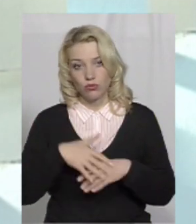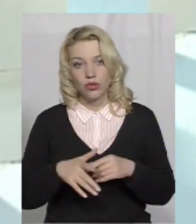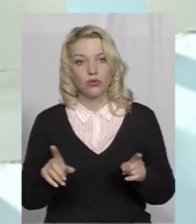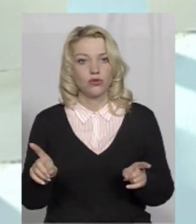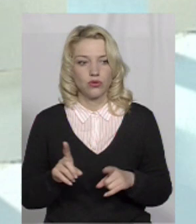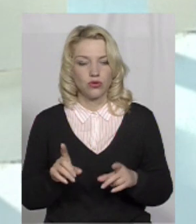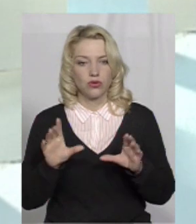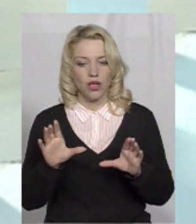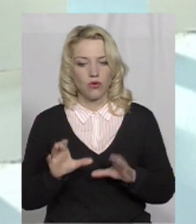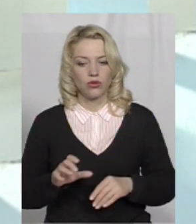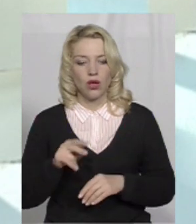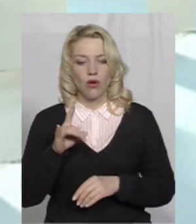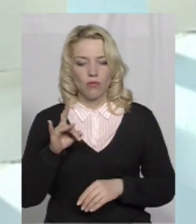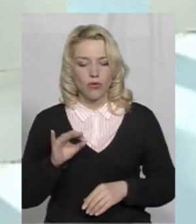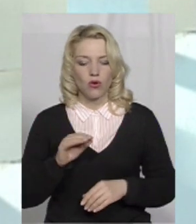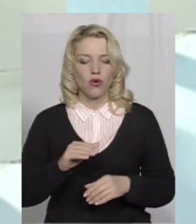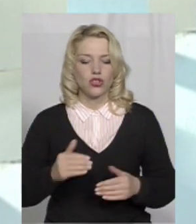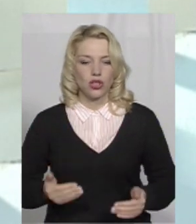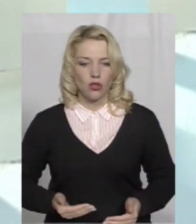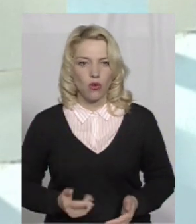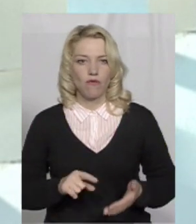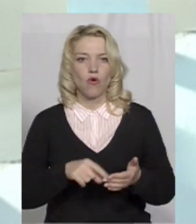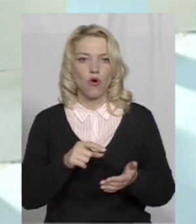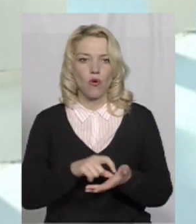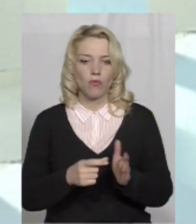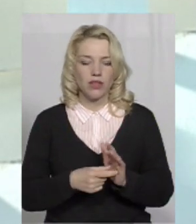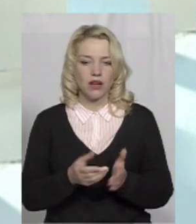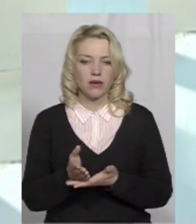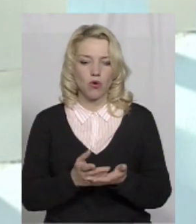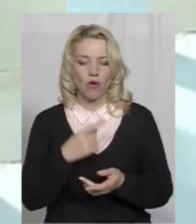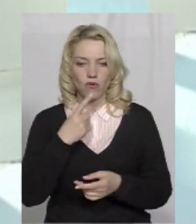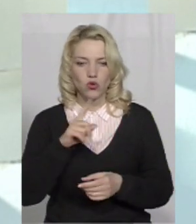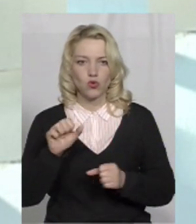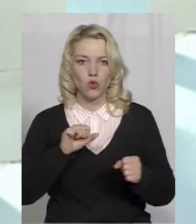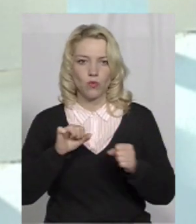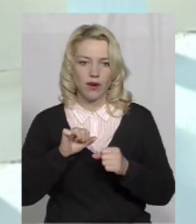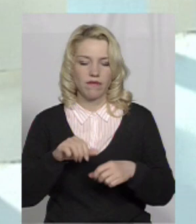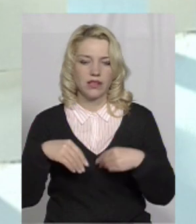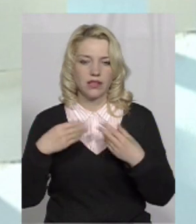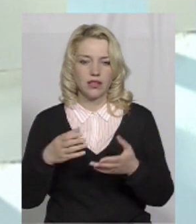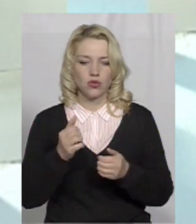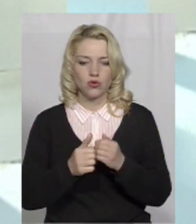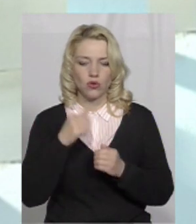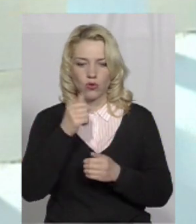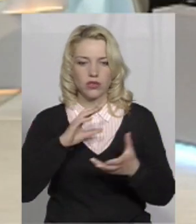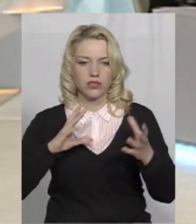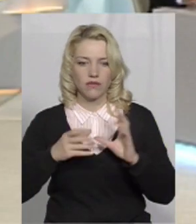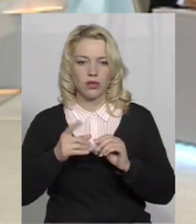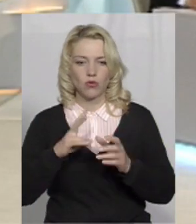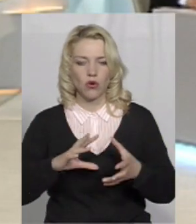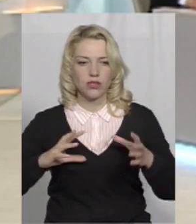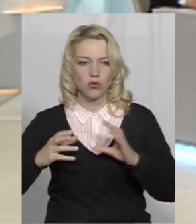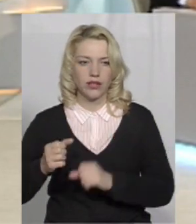що закон про житлово-комунальні послуги говорить, що управитель надає щороку звіт мешканцям про